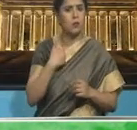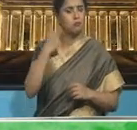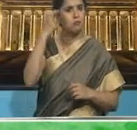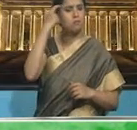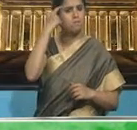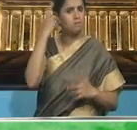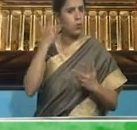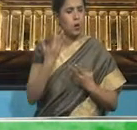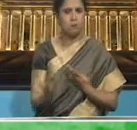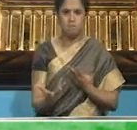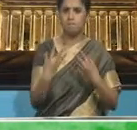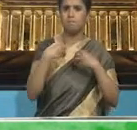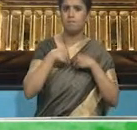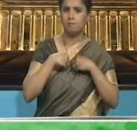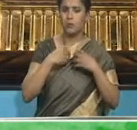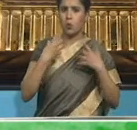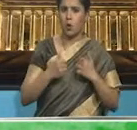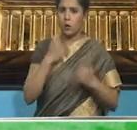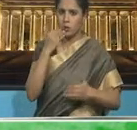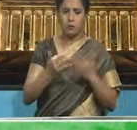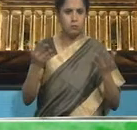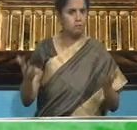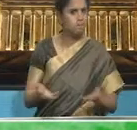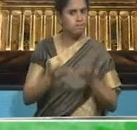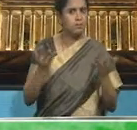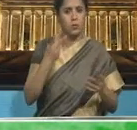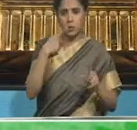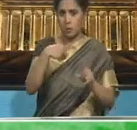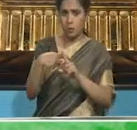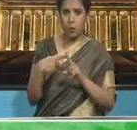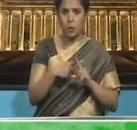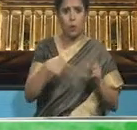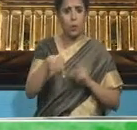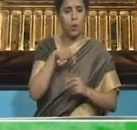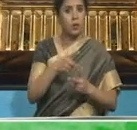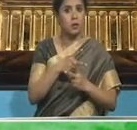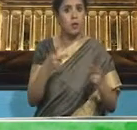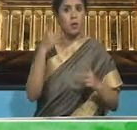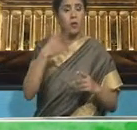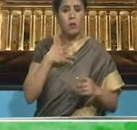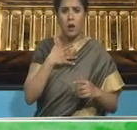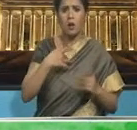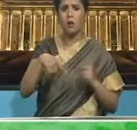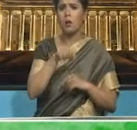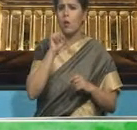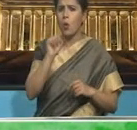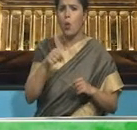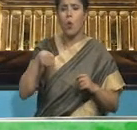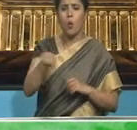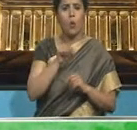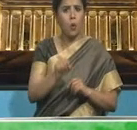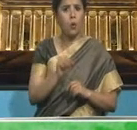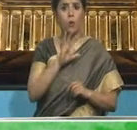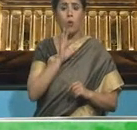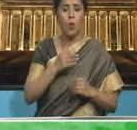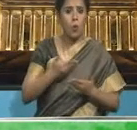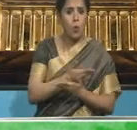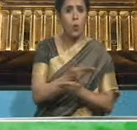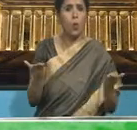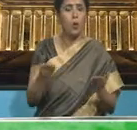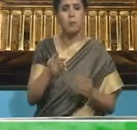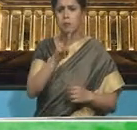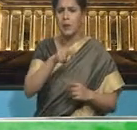को प्रवाह दिया, उन्होंने आन भद्राः कृतवयन्तु विश्वतः,